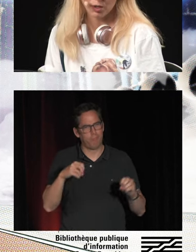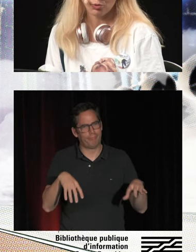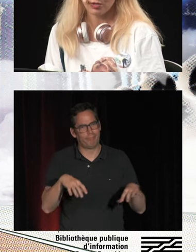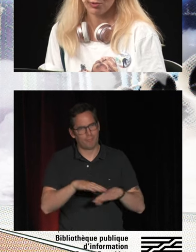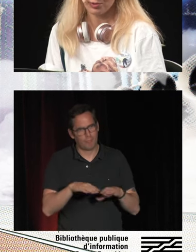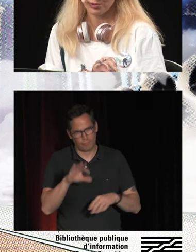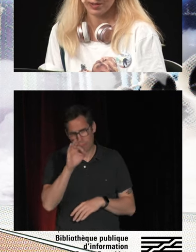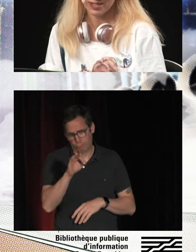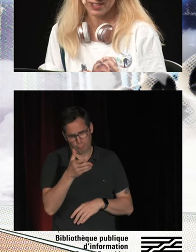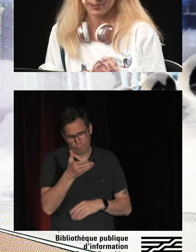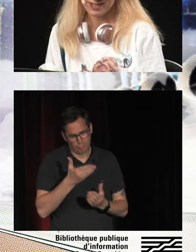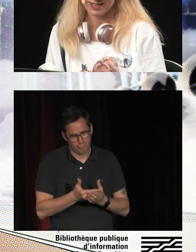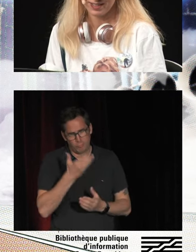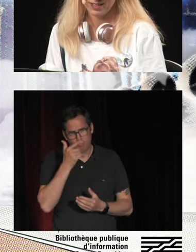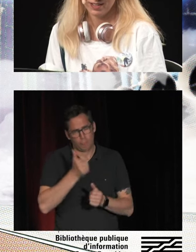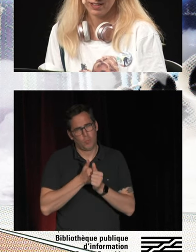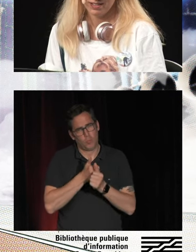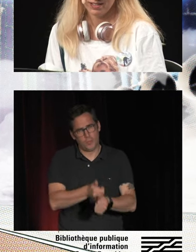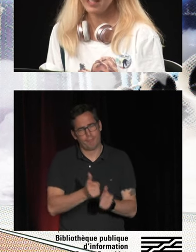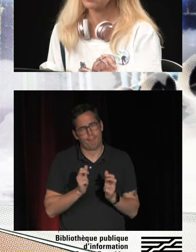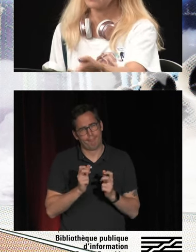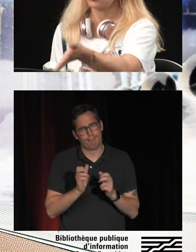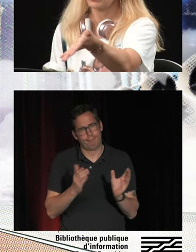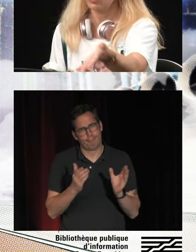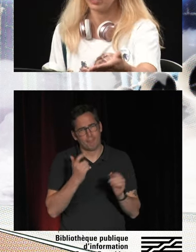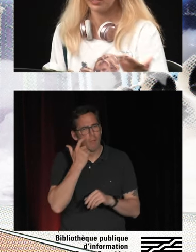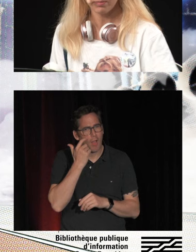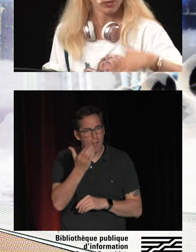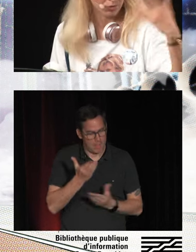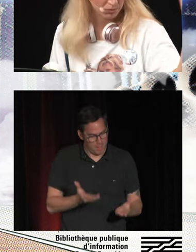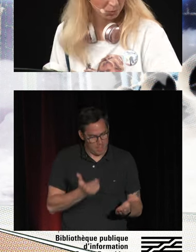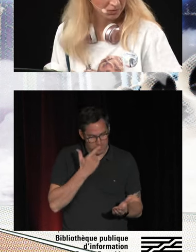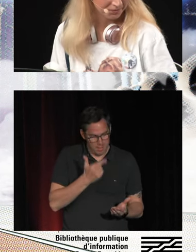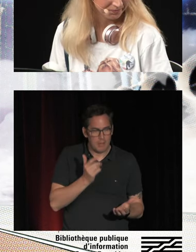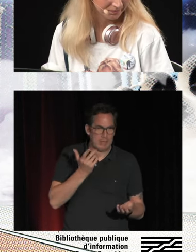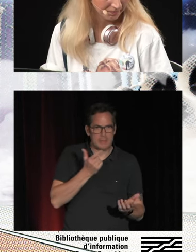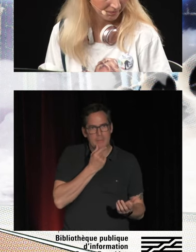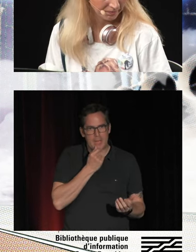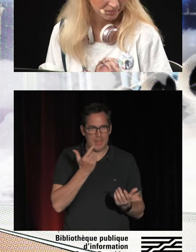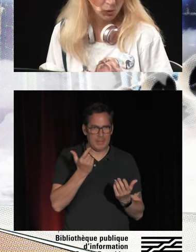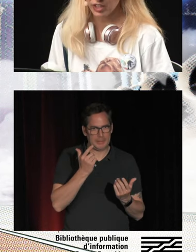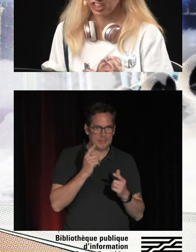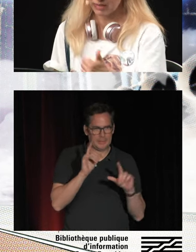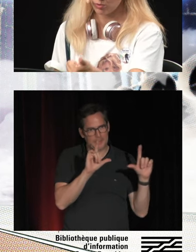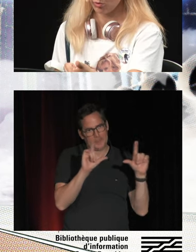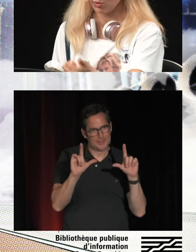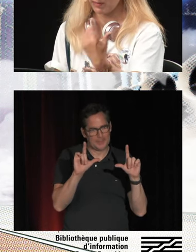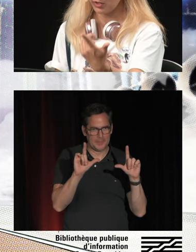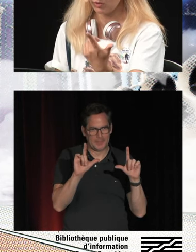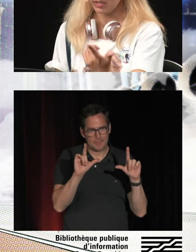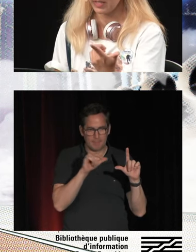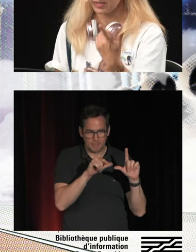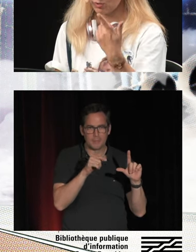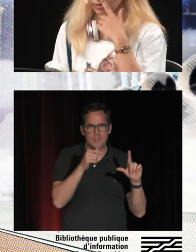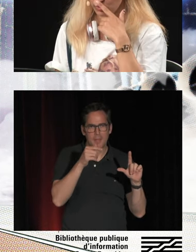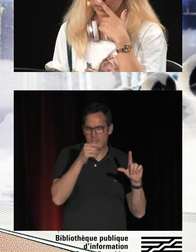Oui, non, mais voilà, tu laisses juste se dérouler ce qui se passe. Là, ça va, c'est tranquille, on a une animation, bon. On est en animation sur Super